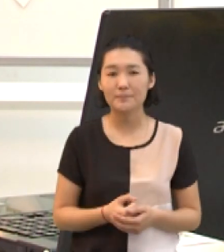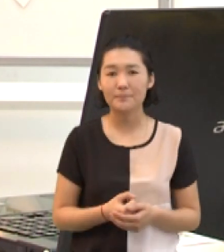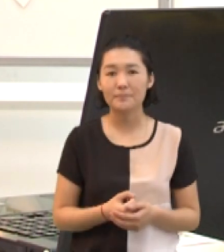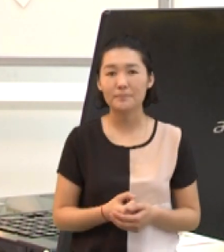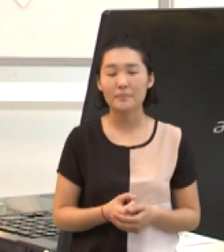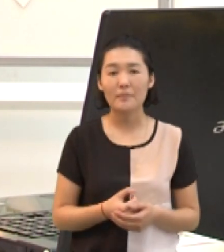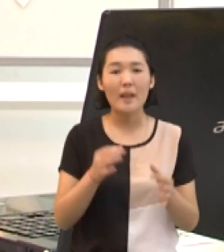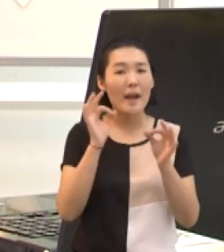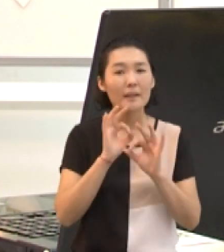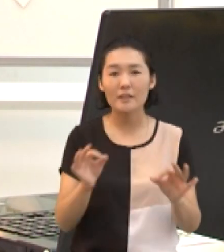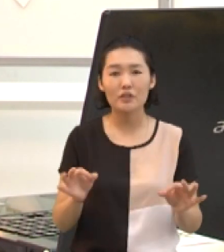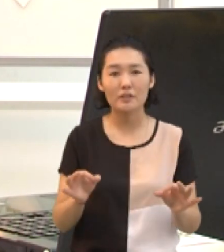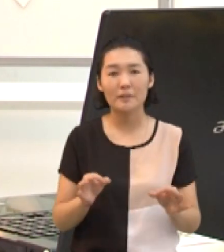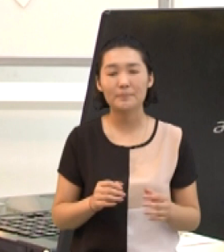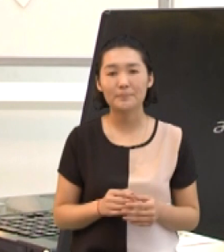понравились? Отлично!